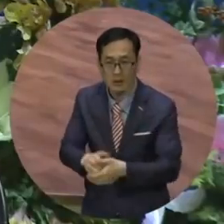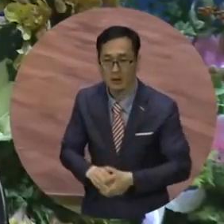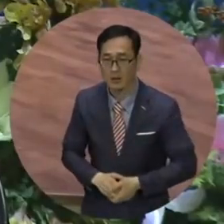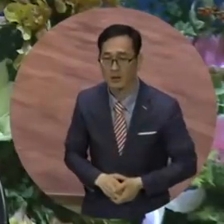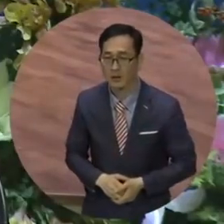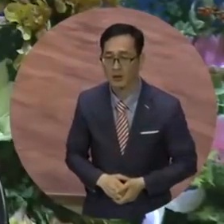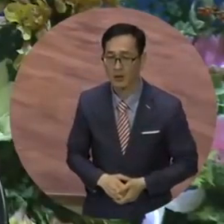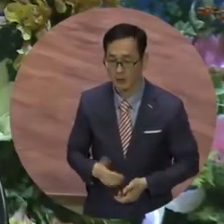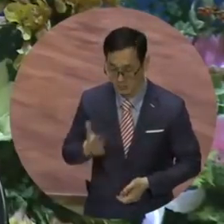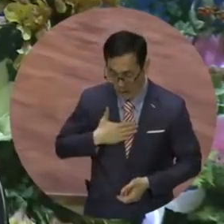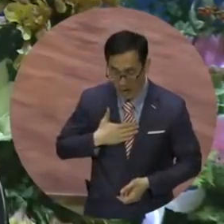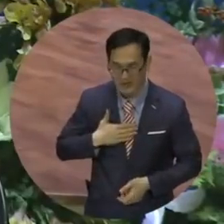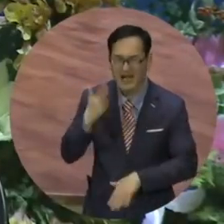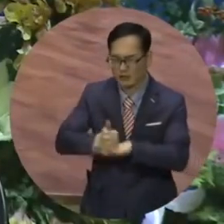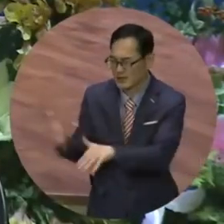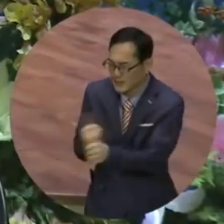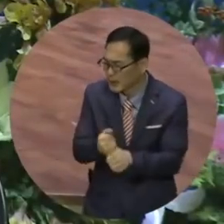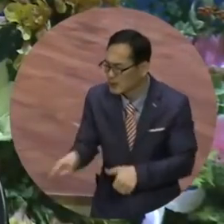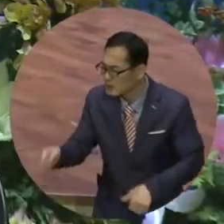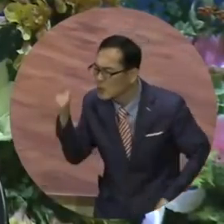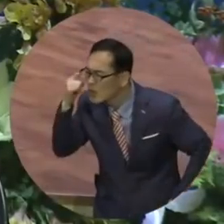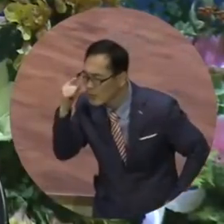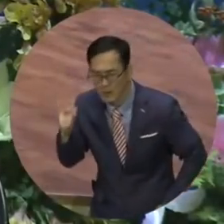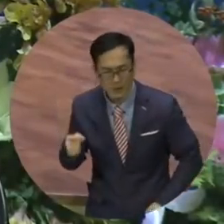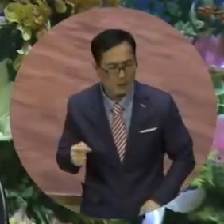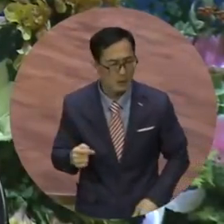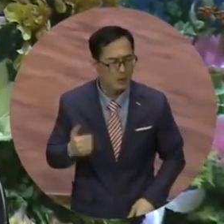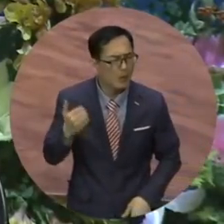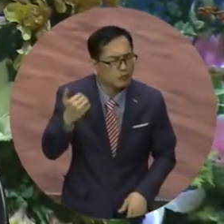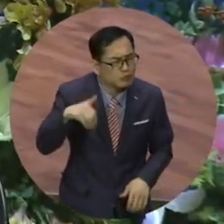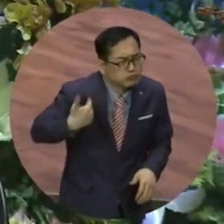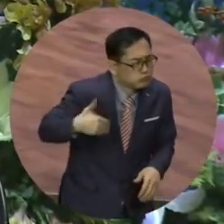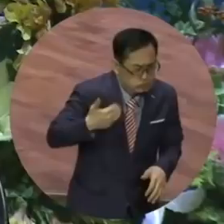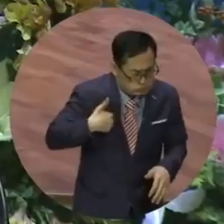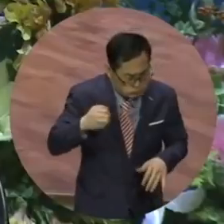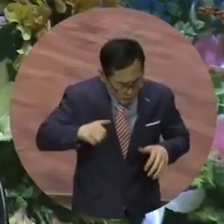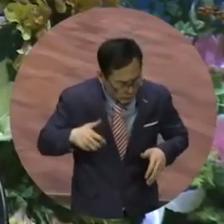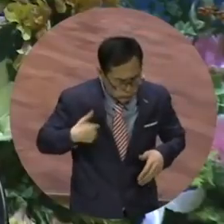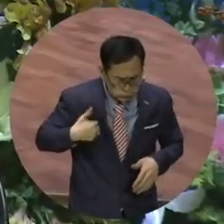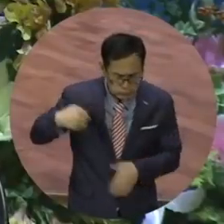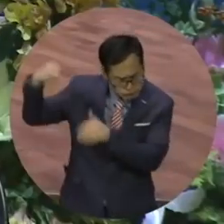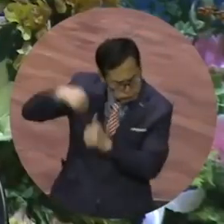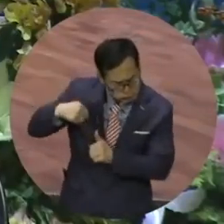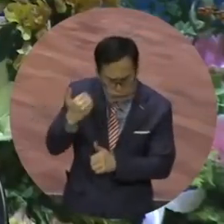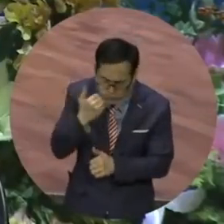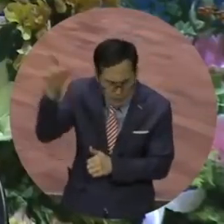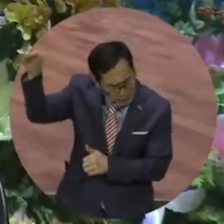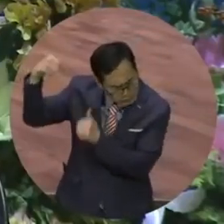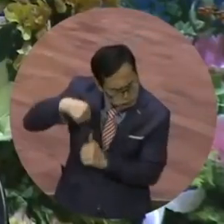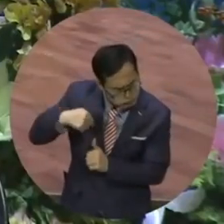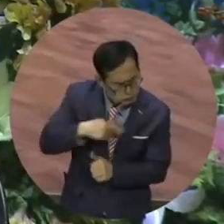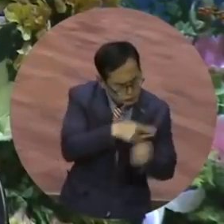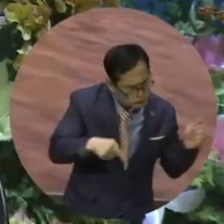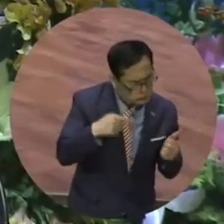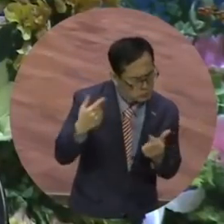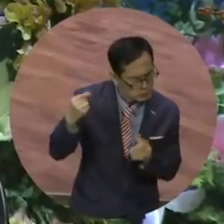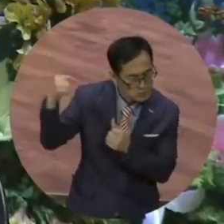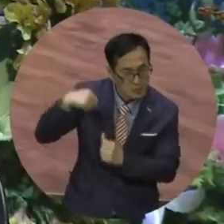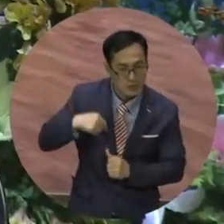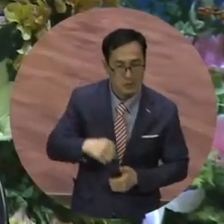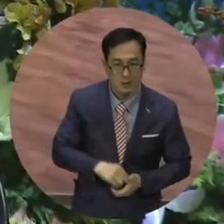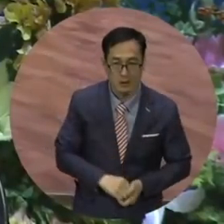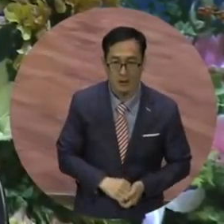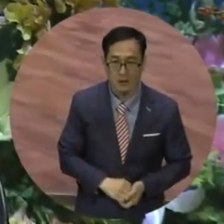자기도 몰라. 왜 그랬는지. 누가 그래서 죽이라 하더래. 제가요, 살인자에 너 왜 사람 죽여서